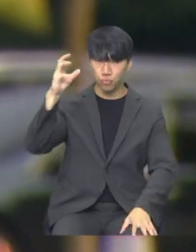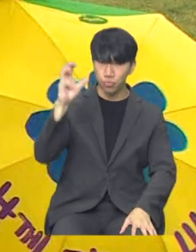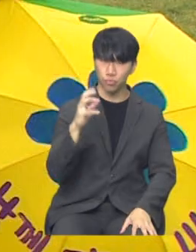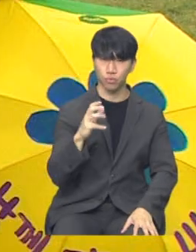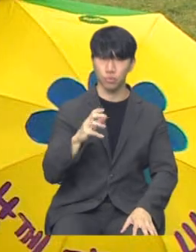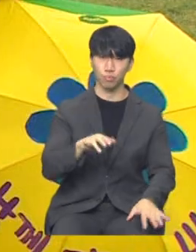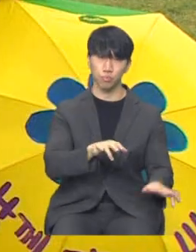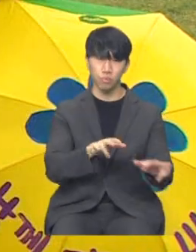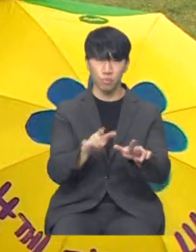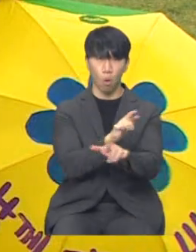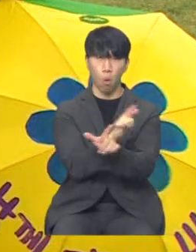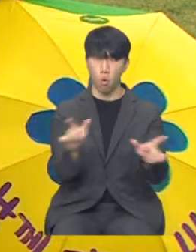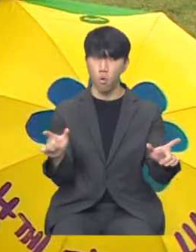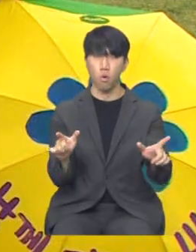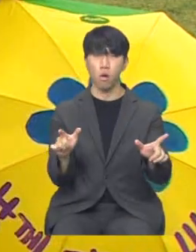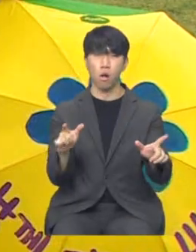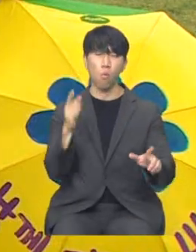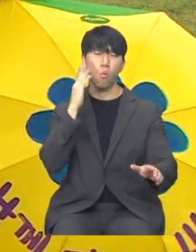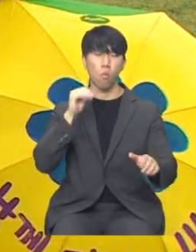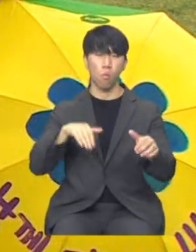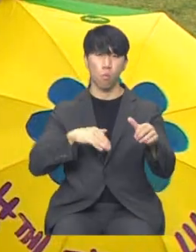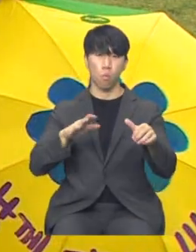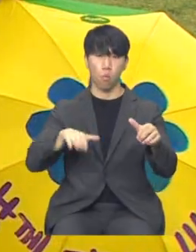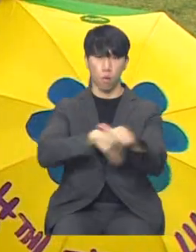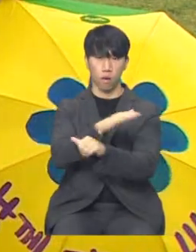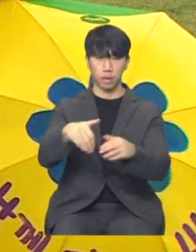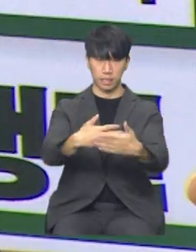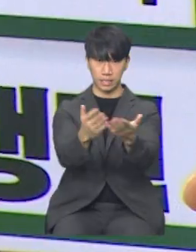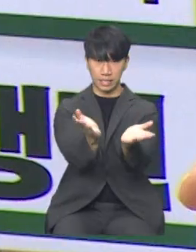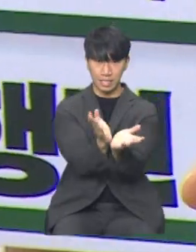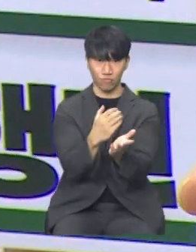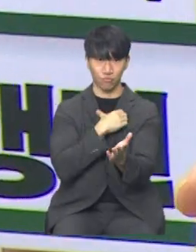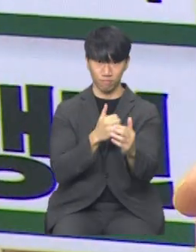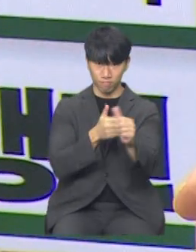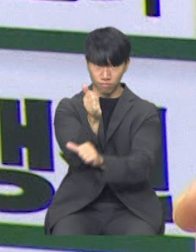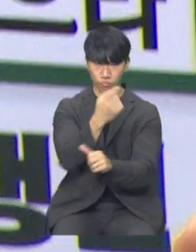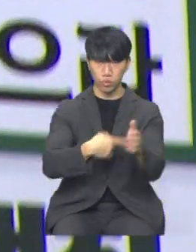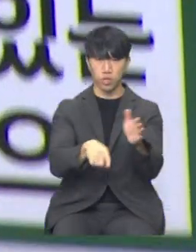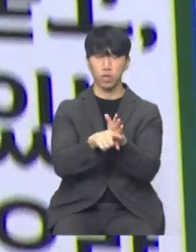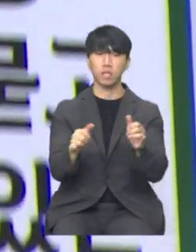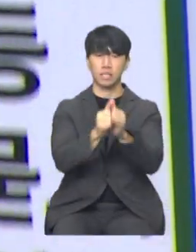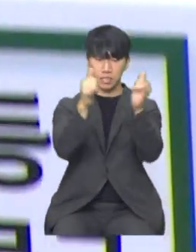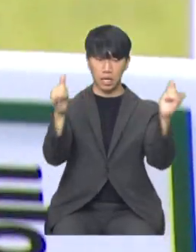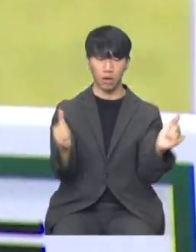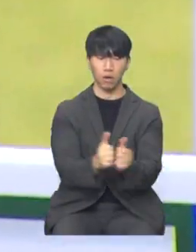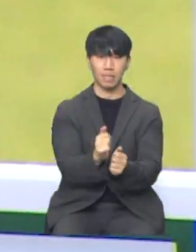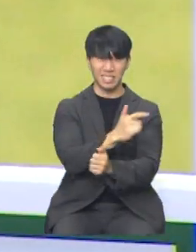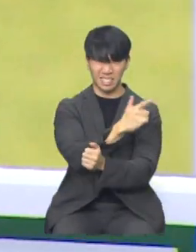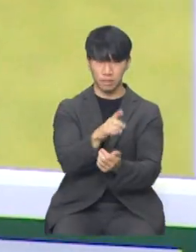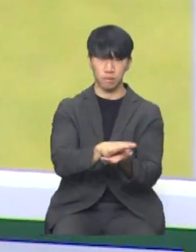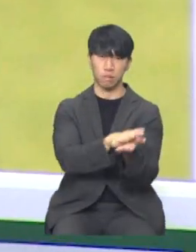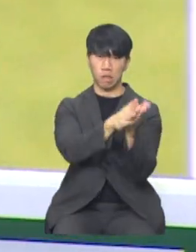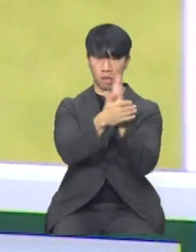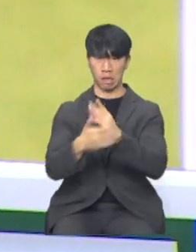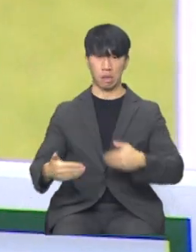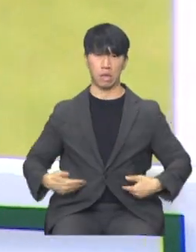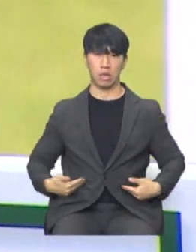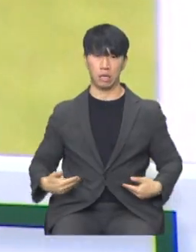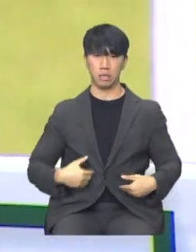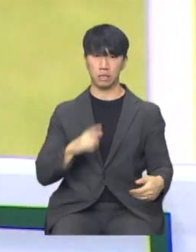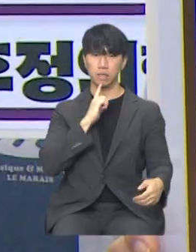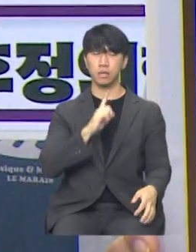태풍. 환경단체는 기후위기를 벗어나기 위해선 우리 사회 전반에 큰 변화가 필요하다고